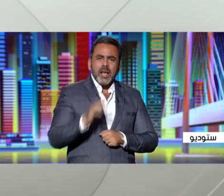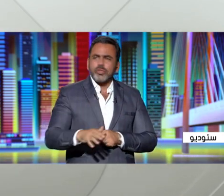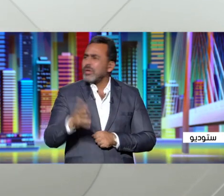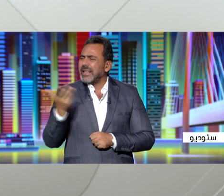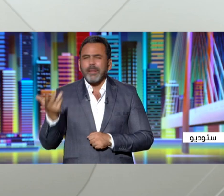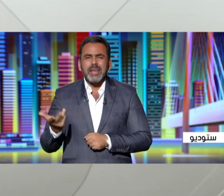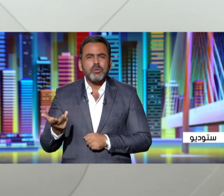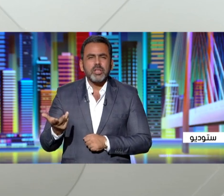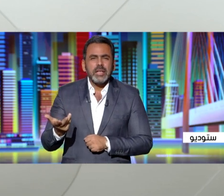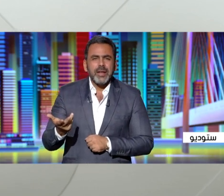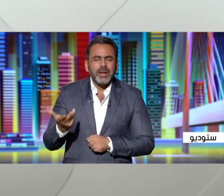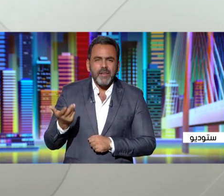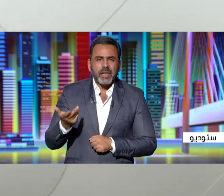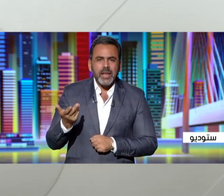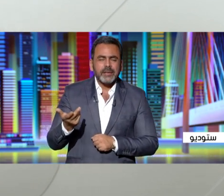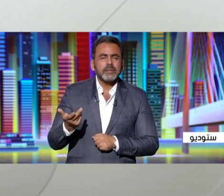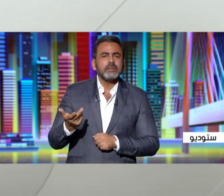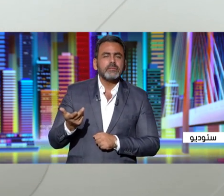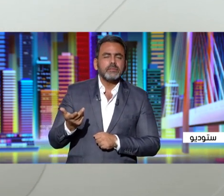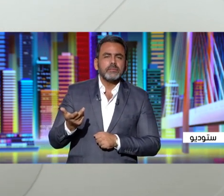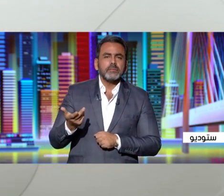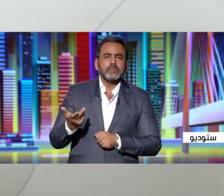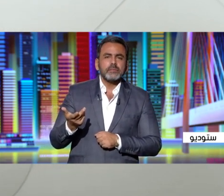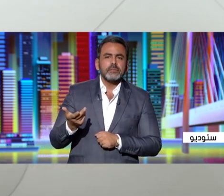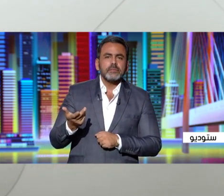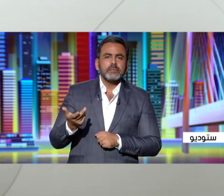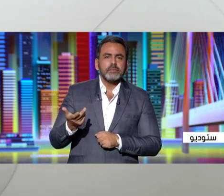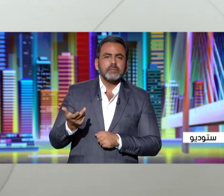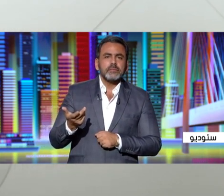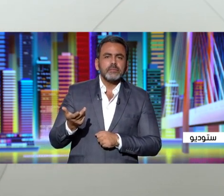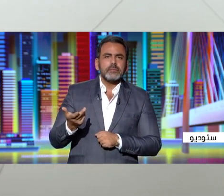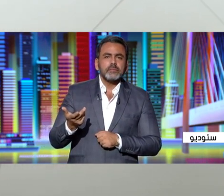وقتها اظن كان 68 لو انا فاكر يعني